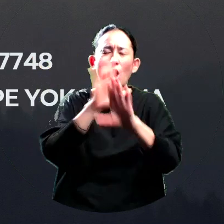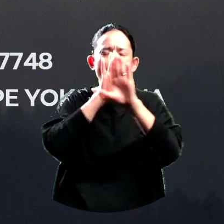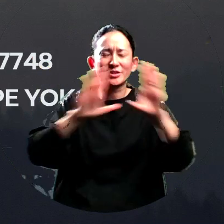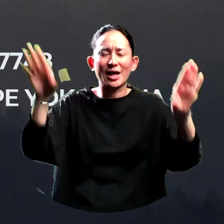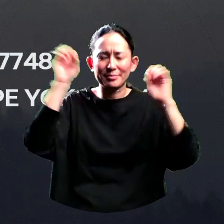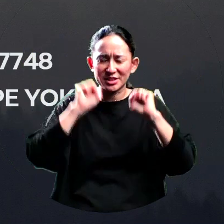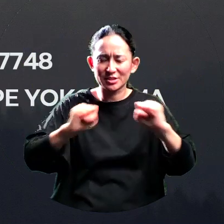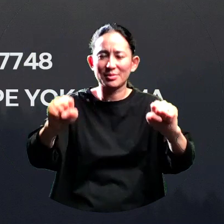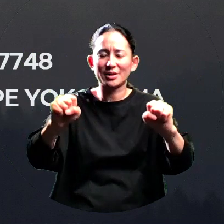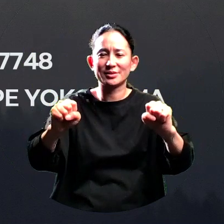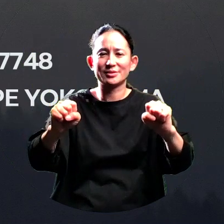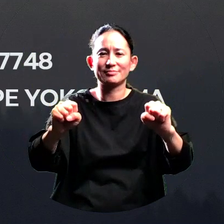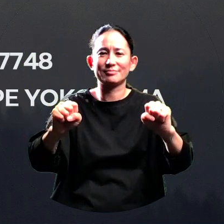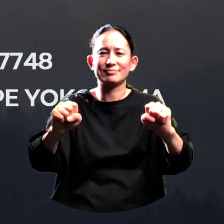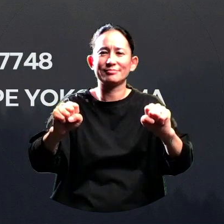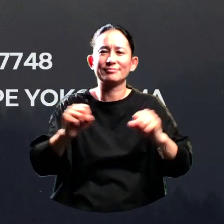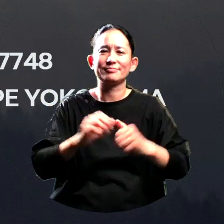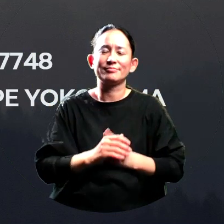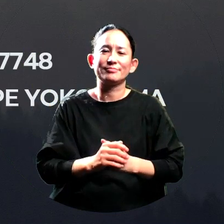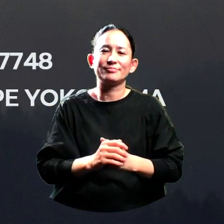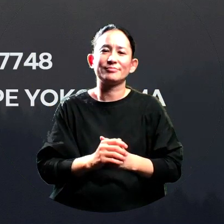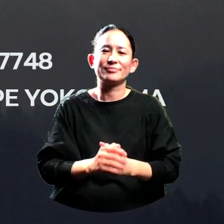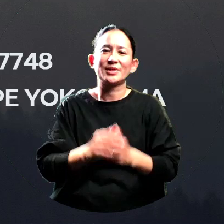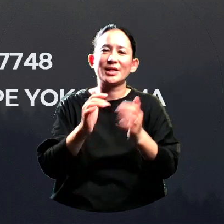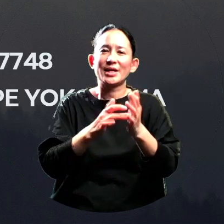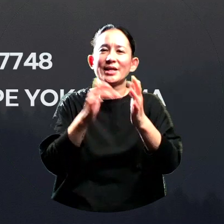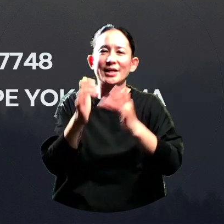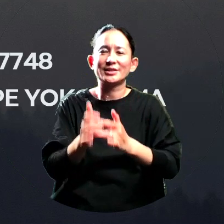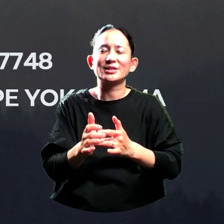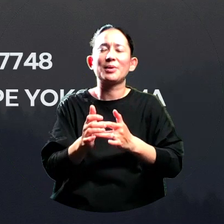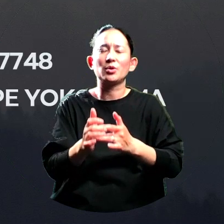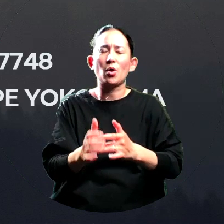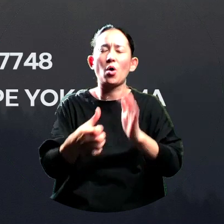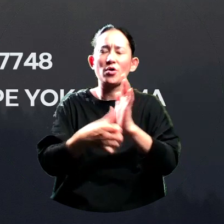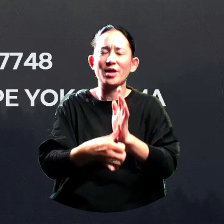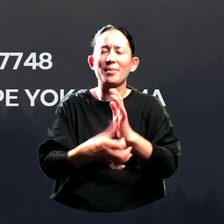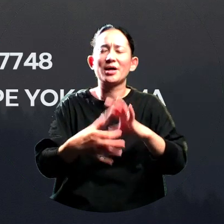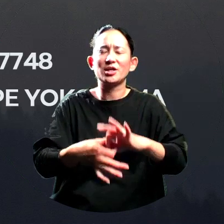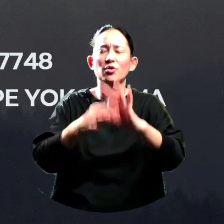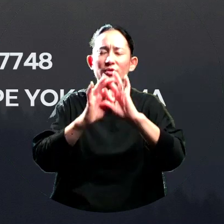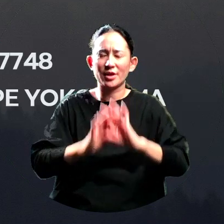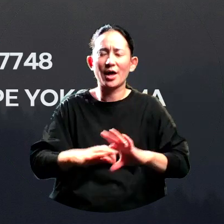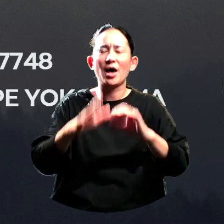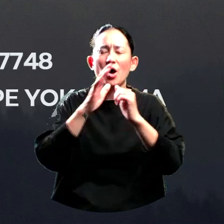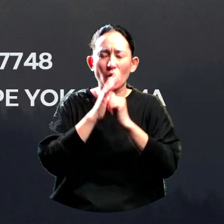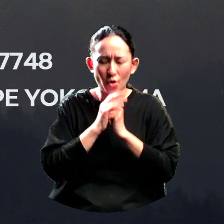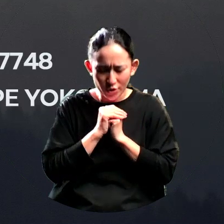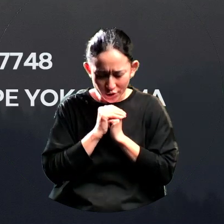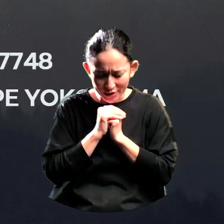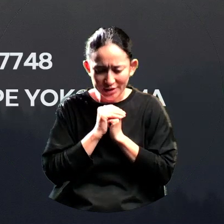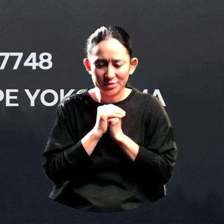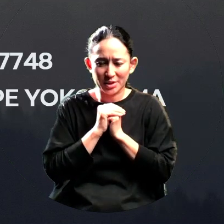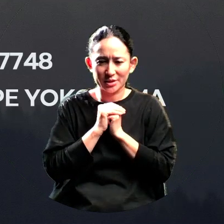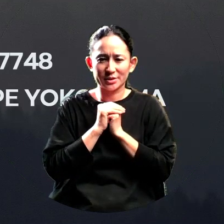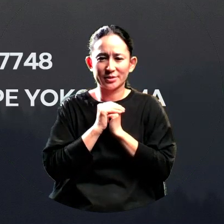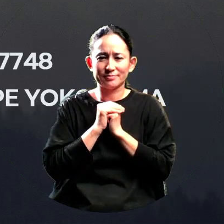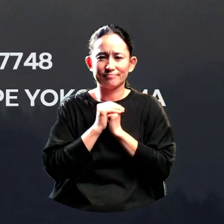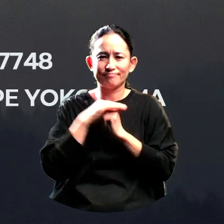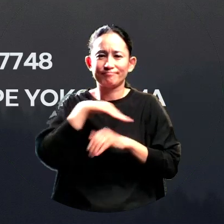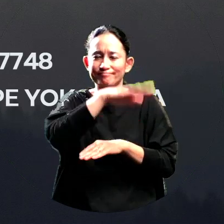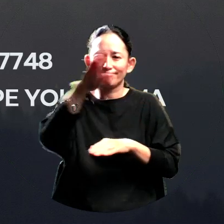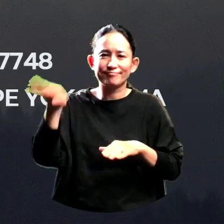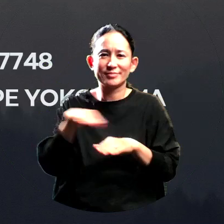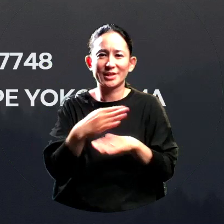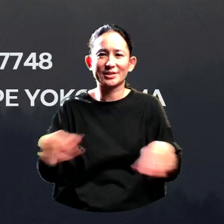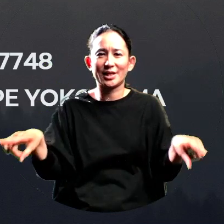します。 And we pray all of this in your name, Jesus Christ. すべてのことを感謝し、尊いイエス・キリストの名を通してお祈りします。 And all of